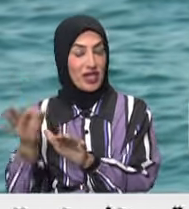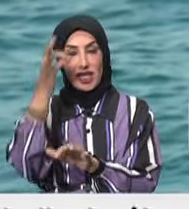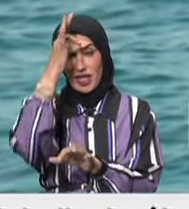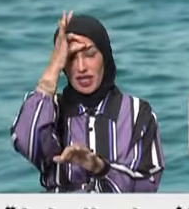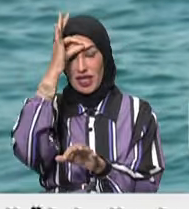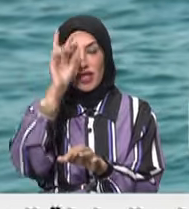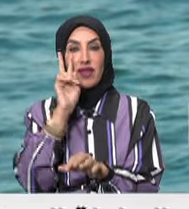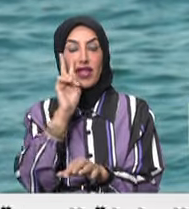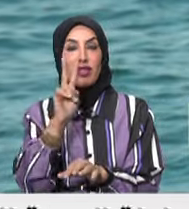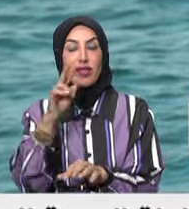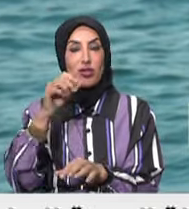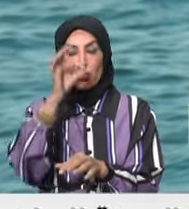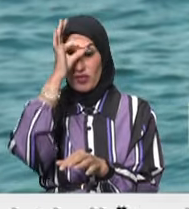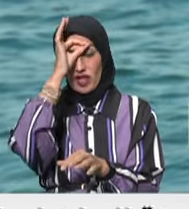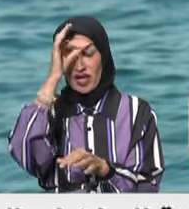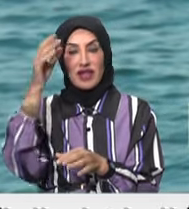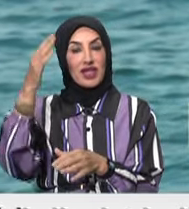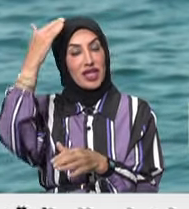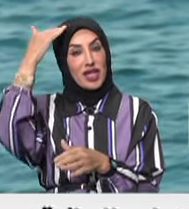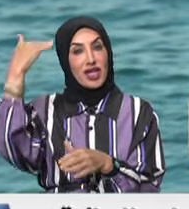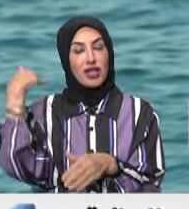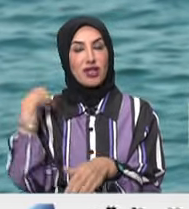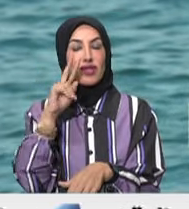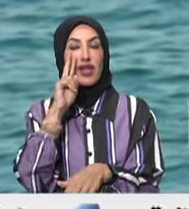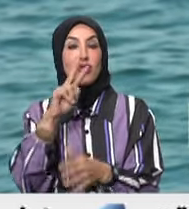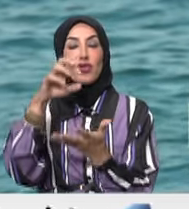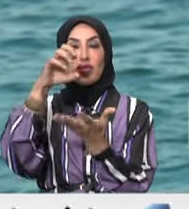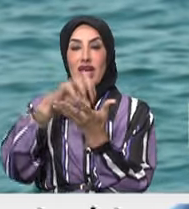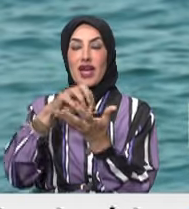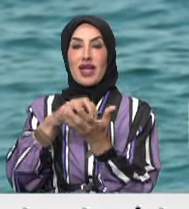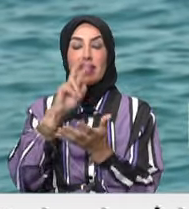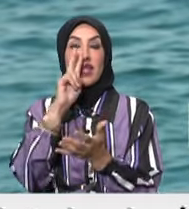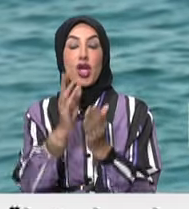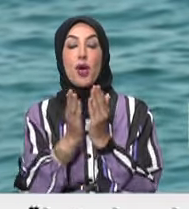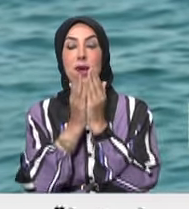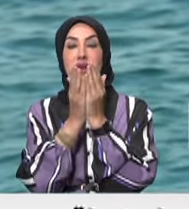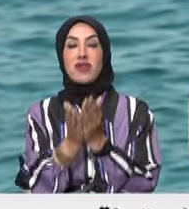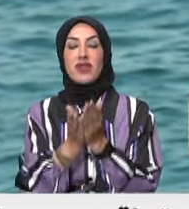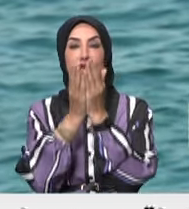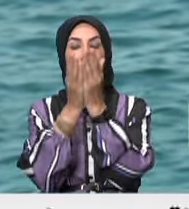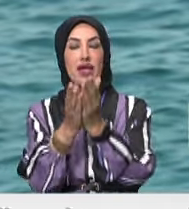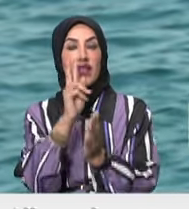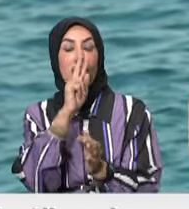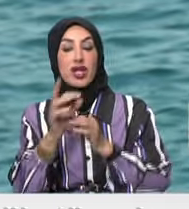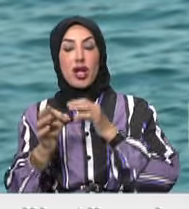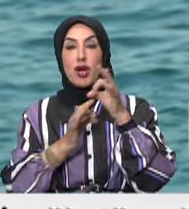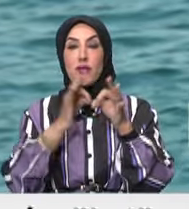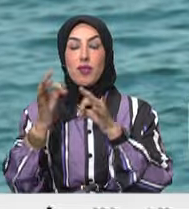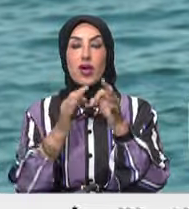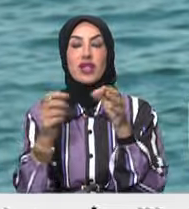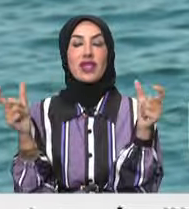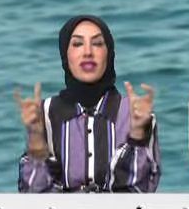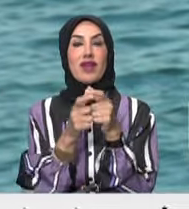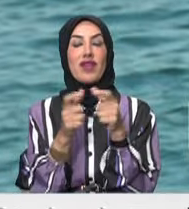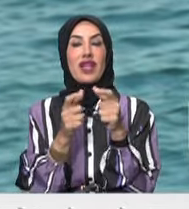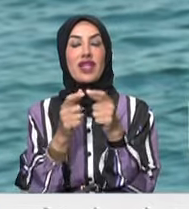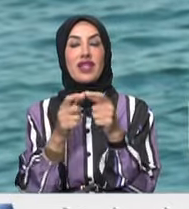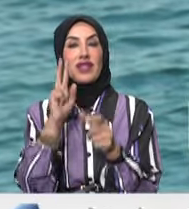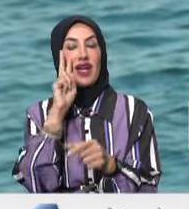من الشرطه النسائيه حضورهن البارز في قاعده صباح الاحمد لخفر السواحل كمهندسه في الاداره الفنيه ومن